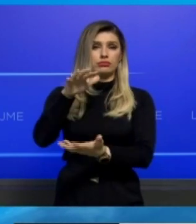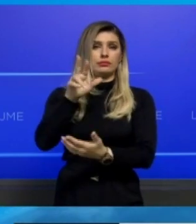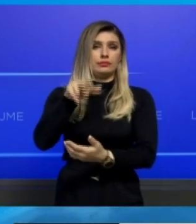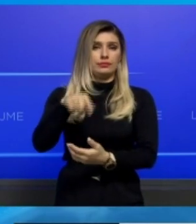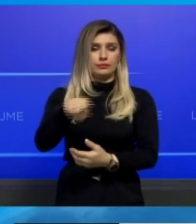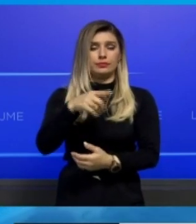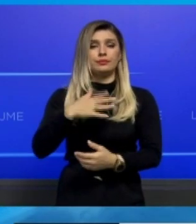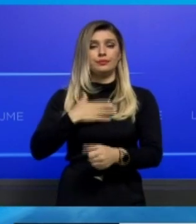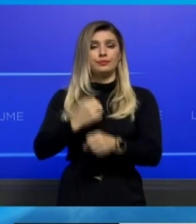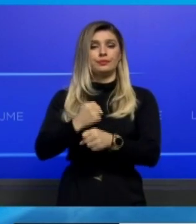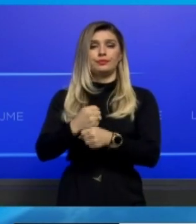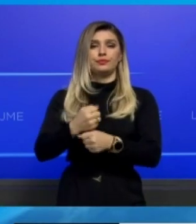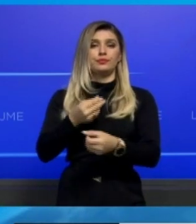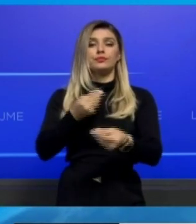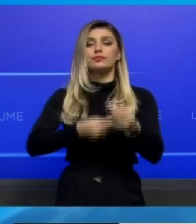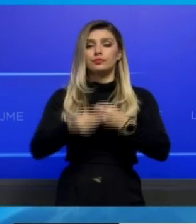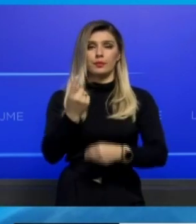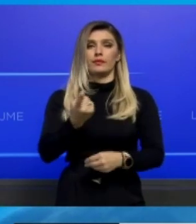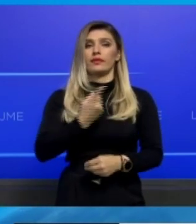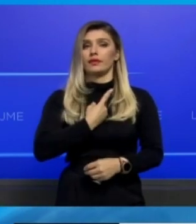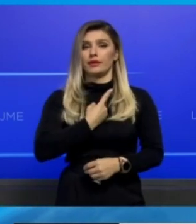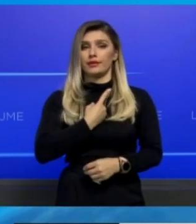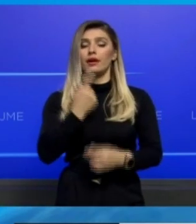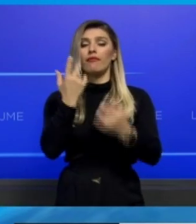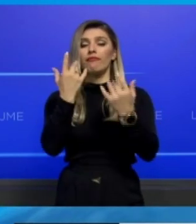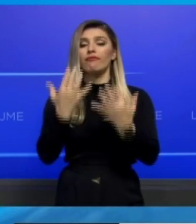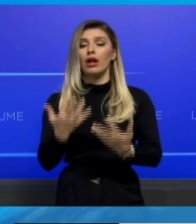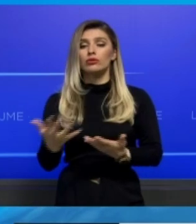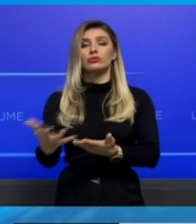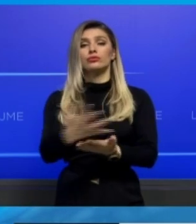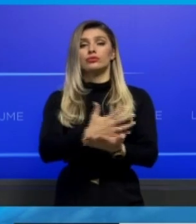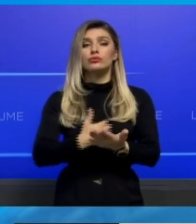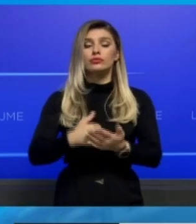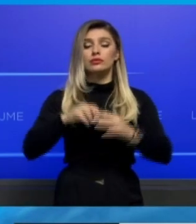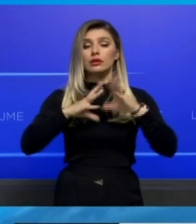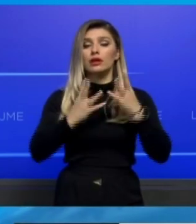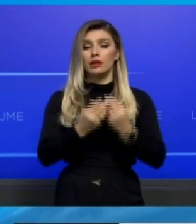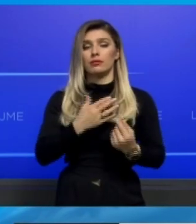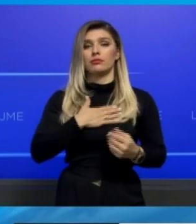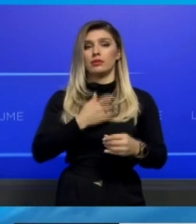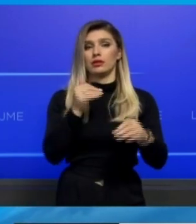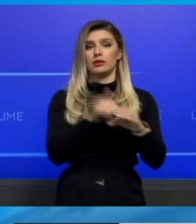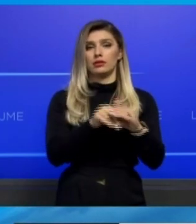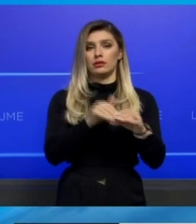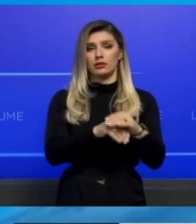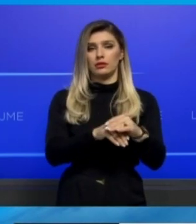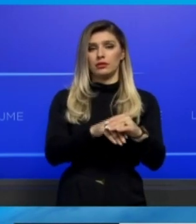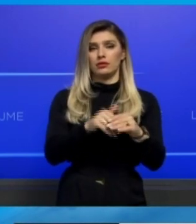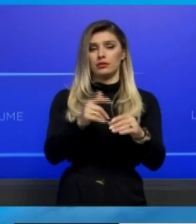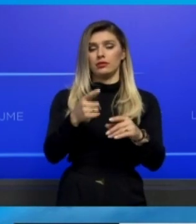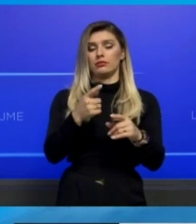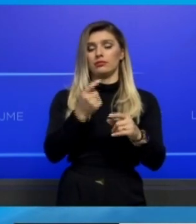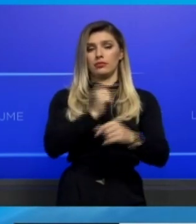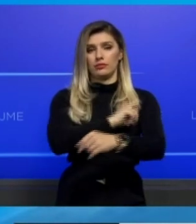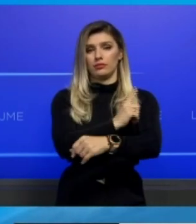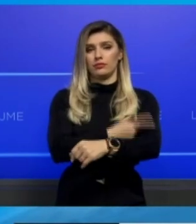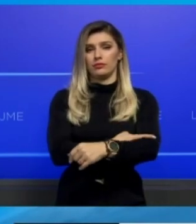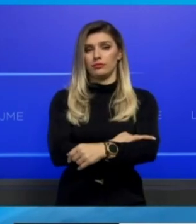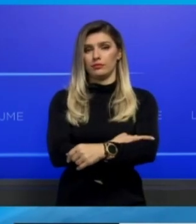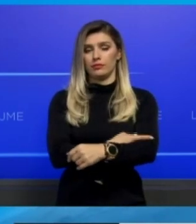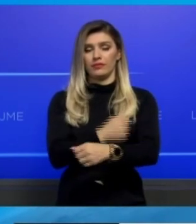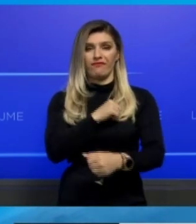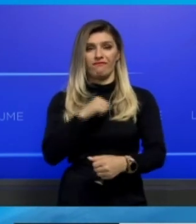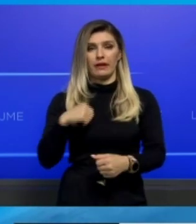ndërmarrje funksionojmë me vetë financim, që nënkupton që faturat dhe gjithë buxheti ne inkasojmë përmes forcave dhe kapacitetave